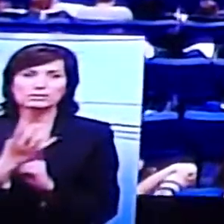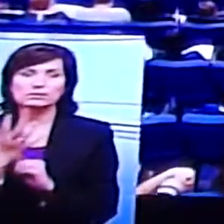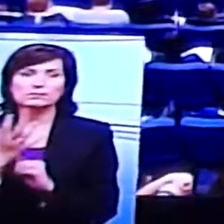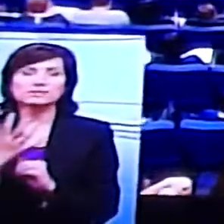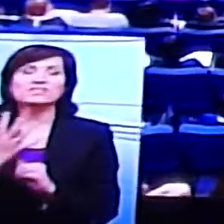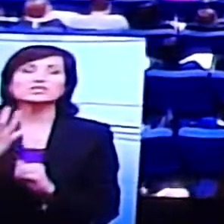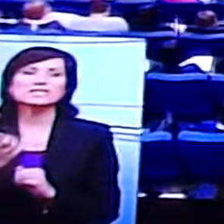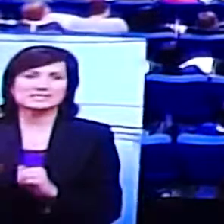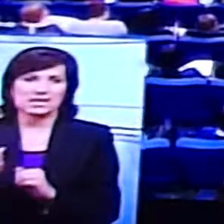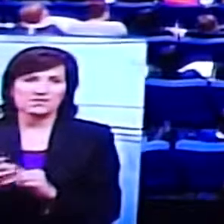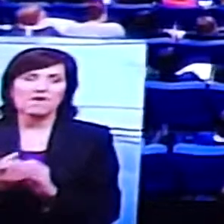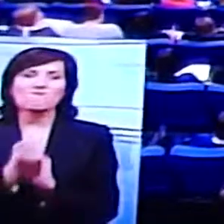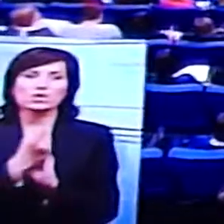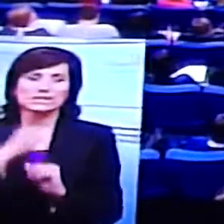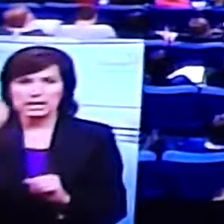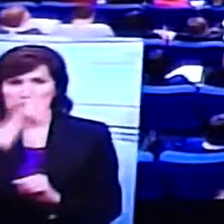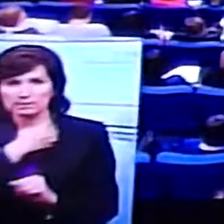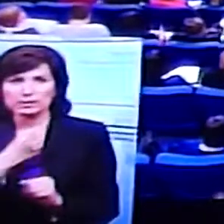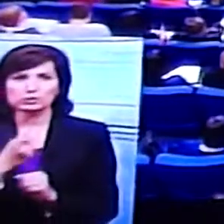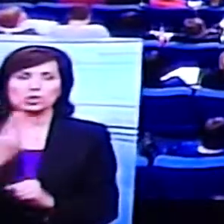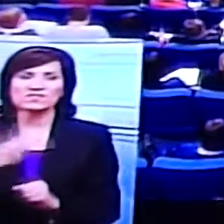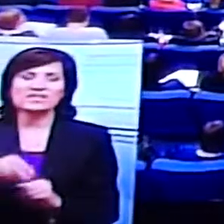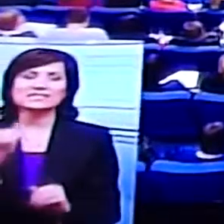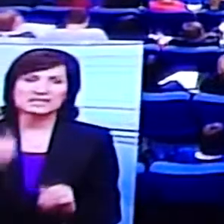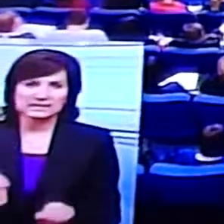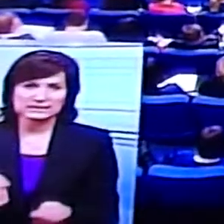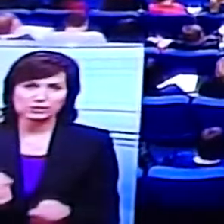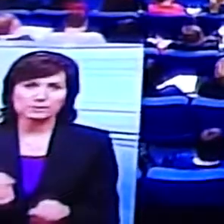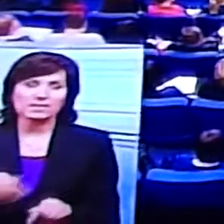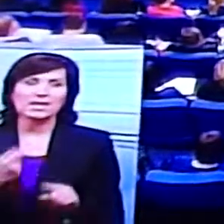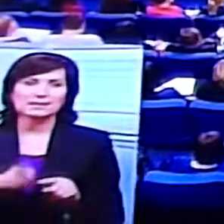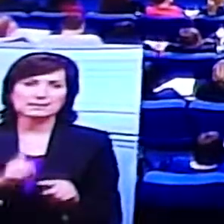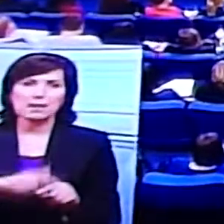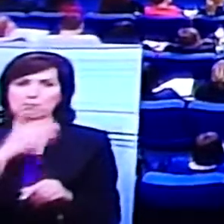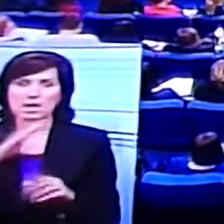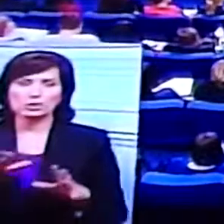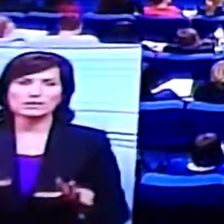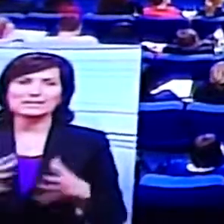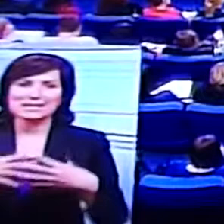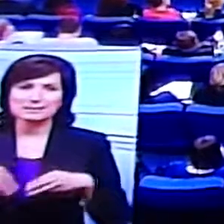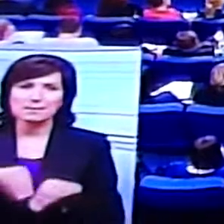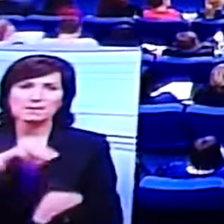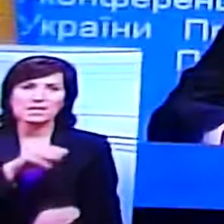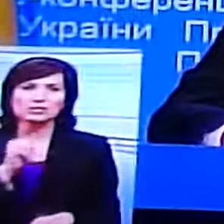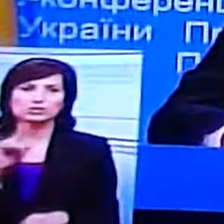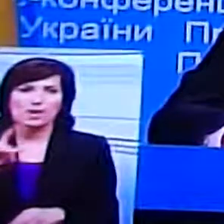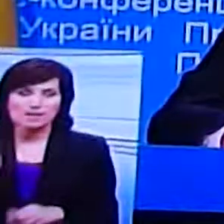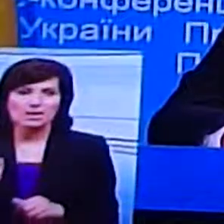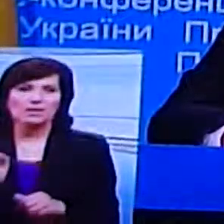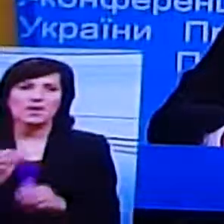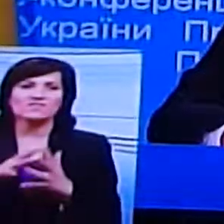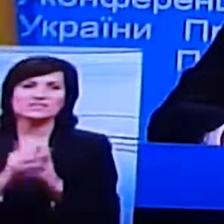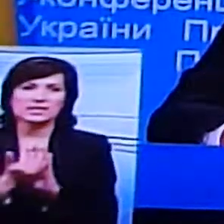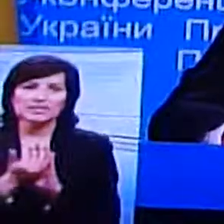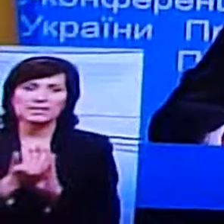гривень. В 11-му році 120 тисяч. Це багатодітна сім'я Михайла Жара у